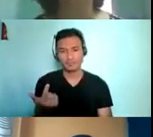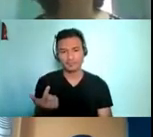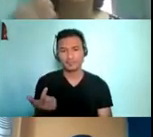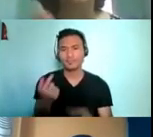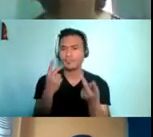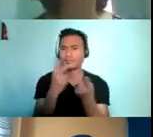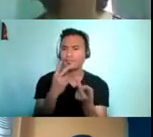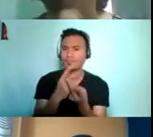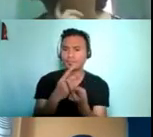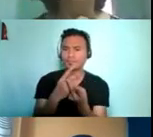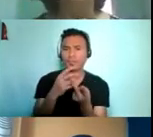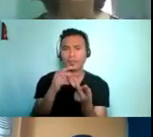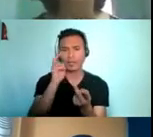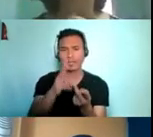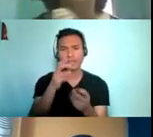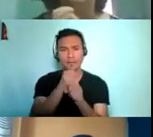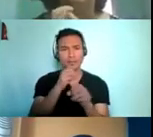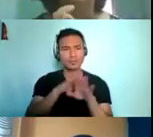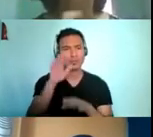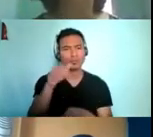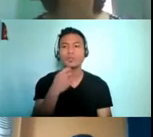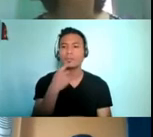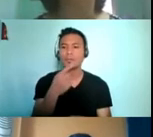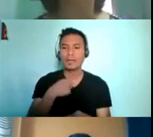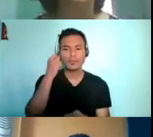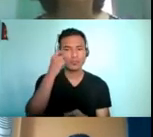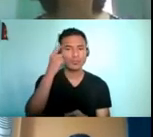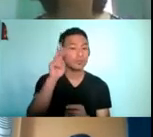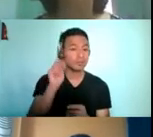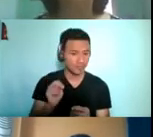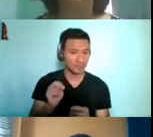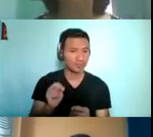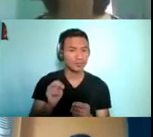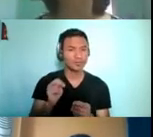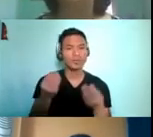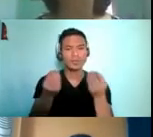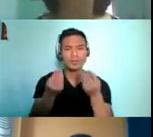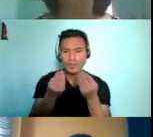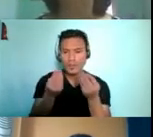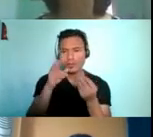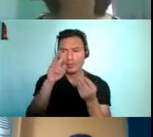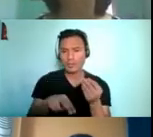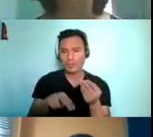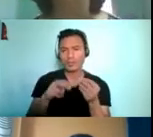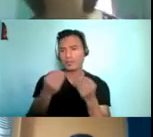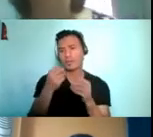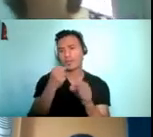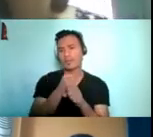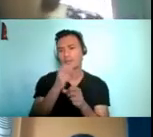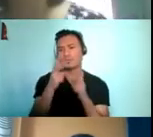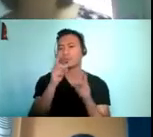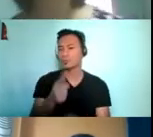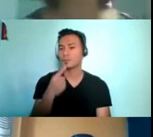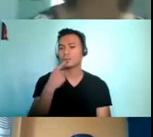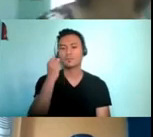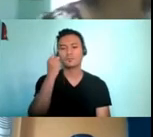जबकि खासमा यस्ता प्रतिक्रियाहरू आउँछन् भने हामीले के बुझ्नुपर्ने हुन्छ भन्दाखेरि असामान्य अवस्थाको यो सामान्य प्रतिक्रिया हो है